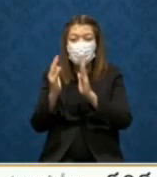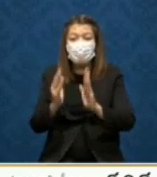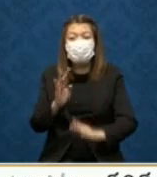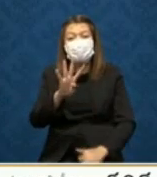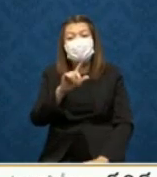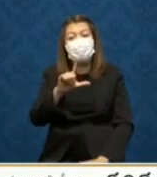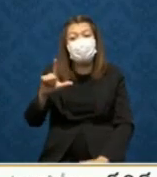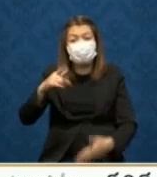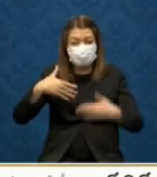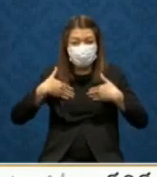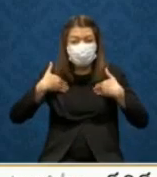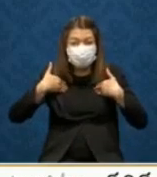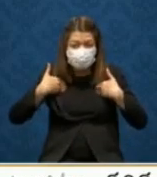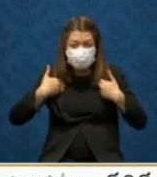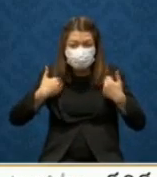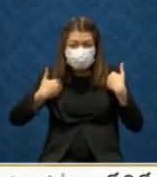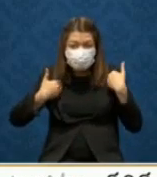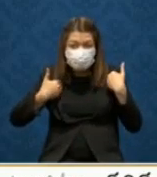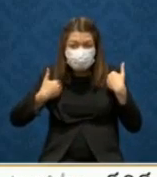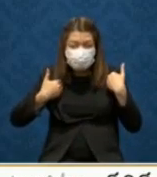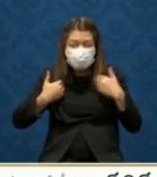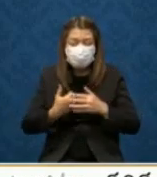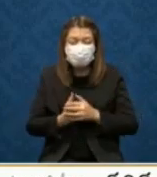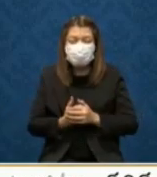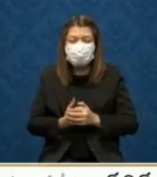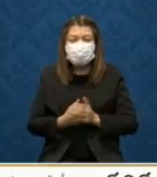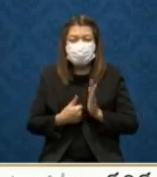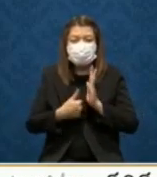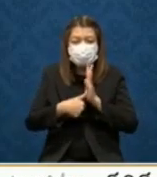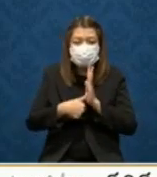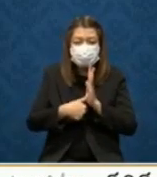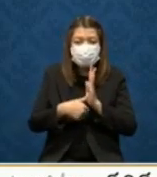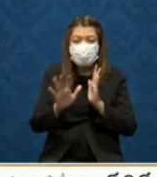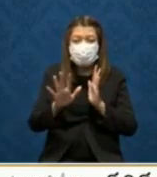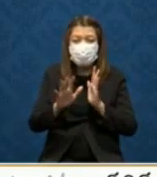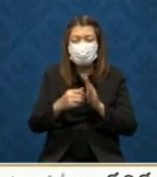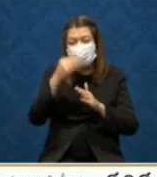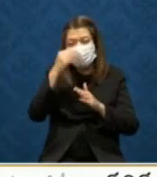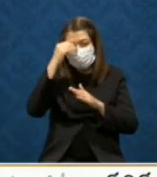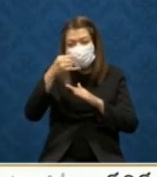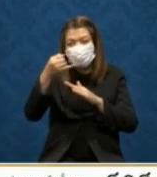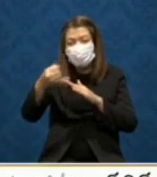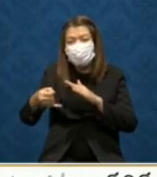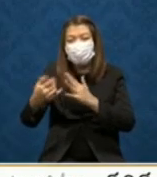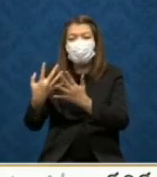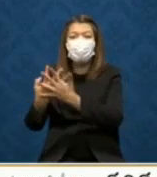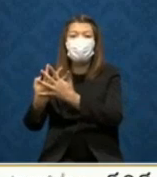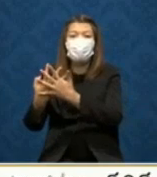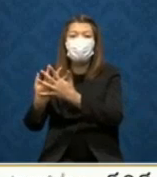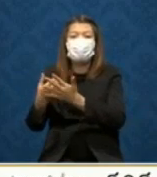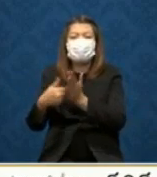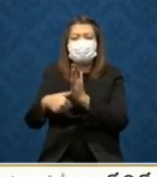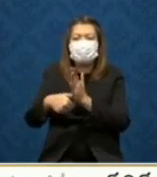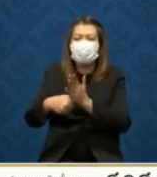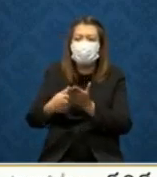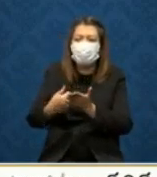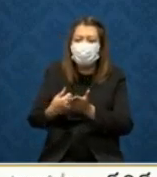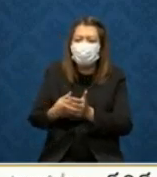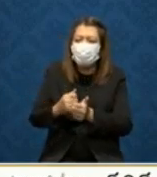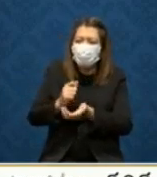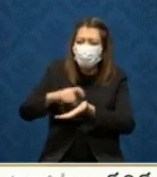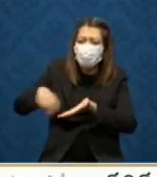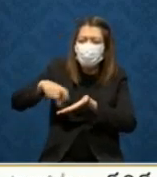ความสุขมากแค่ไหนที่เขาไม่ต้องแบกภาระหนี้ที่ต้องจบมาแล้วตัวเองต้องเข้าคุกเพราะจ่ายหนี้ไม่